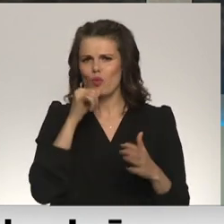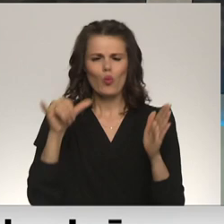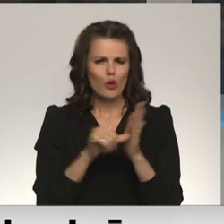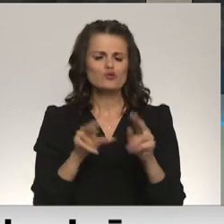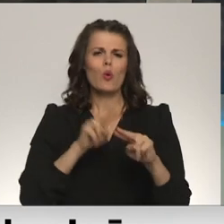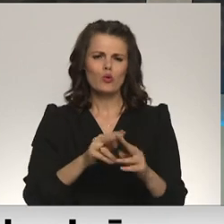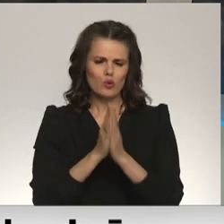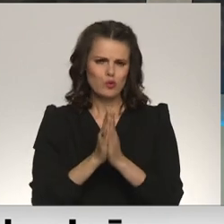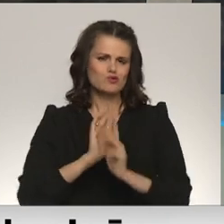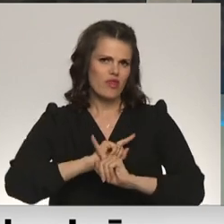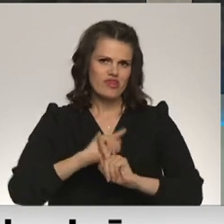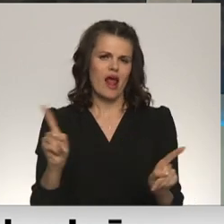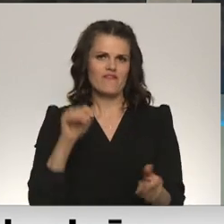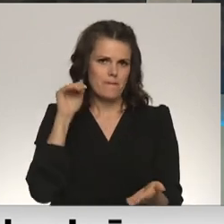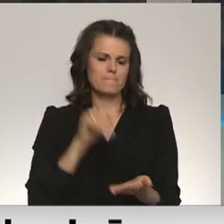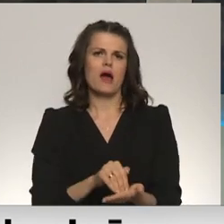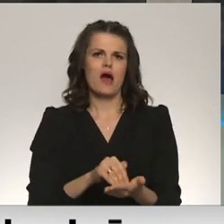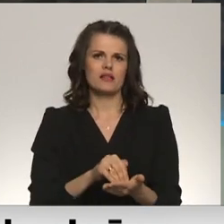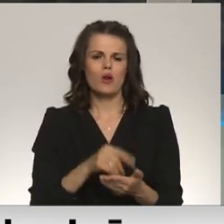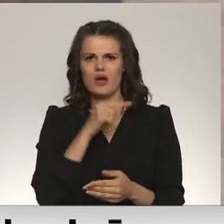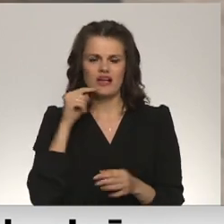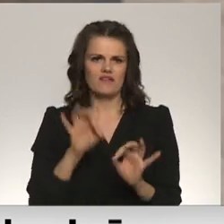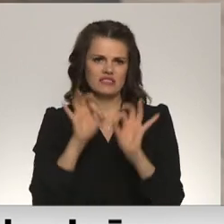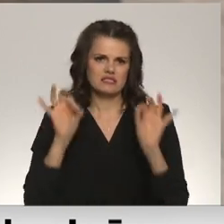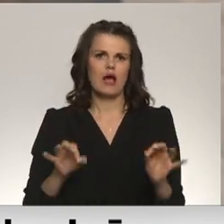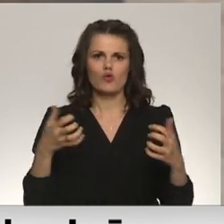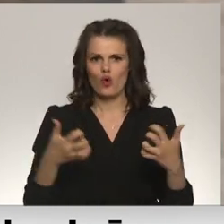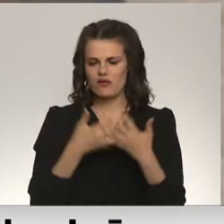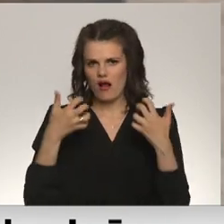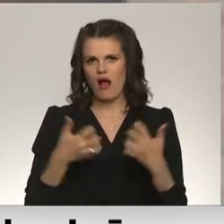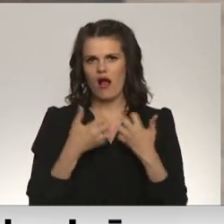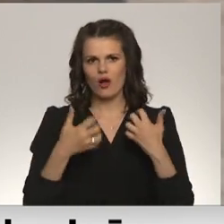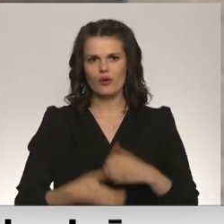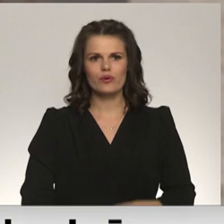pārtraukt. Plašāk Aizkiņas reportāžā. І